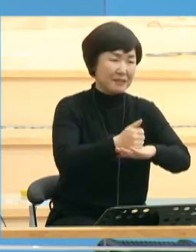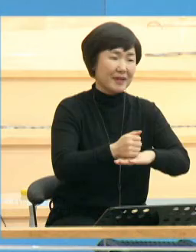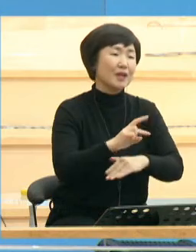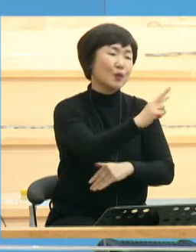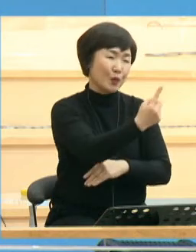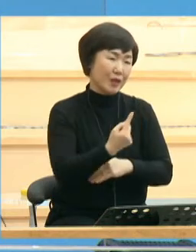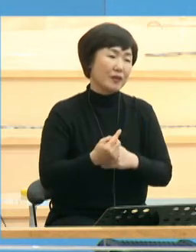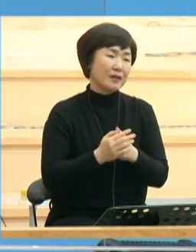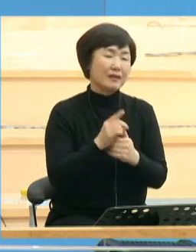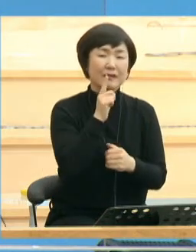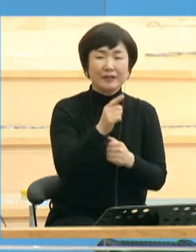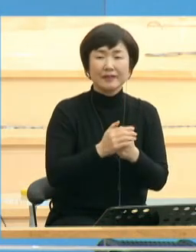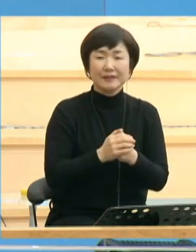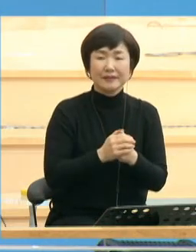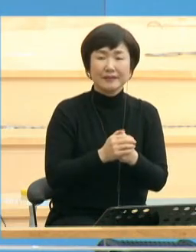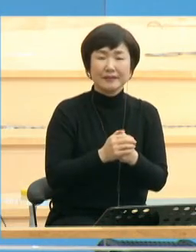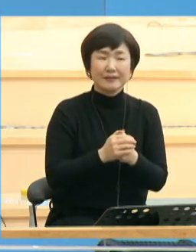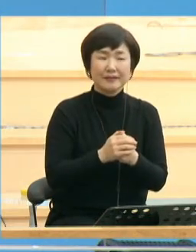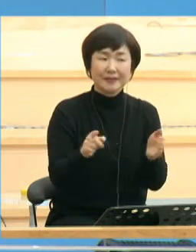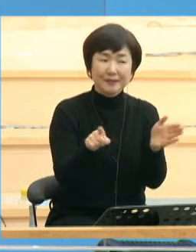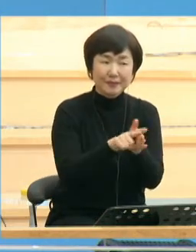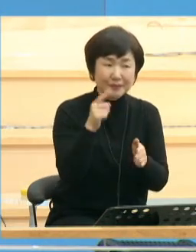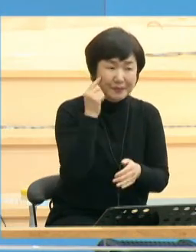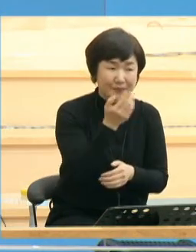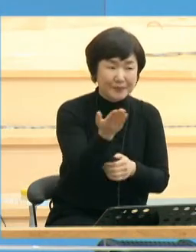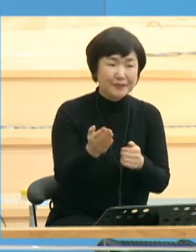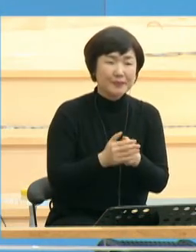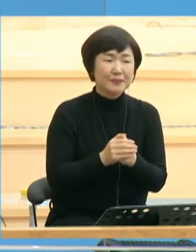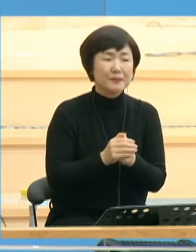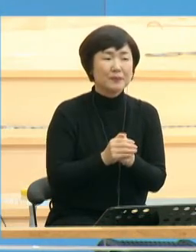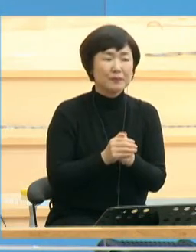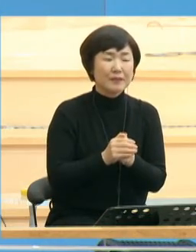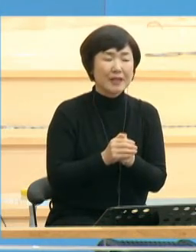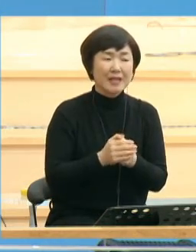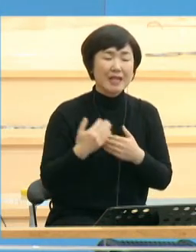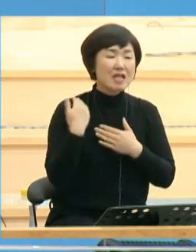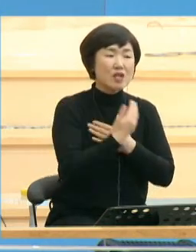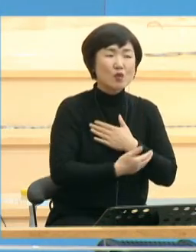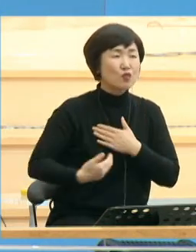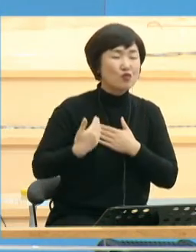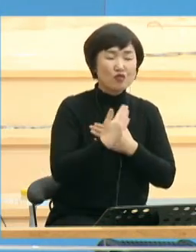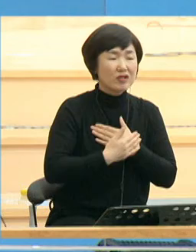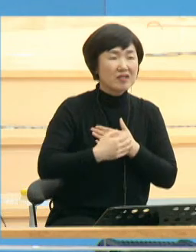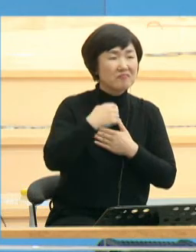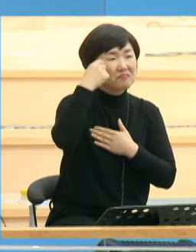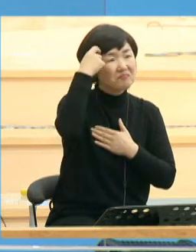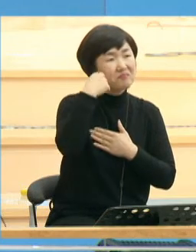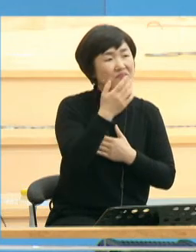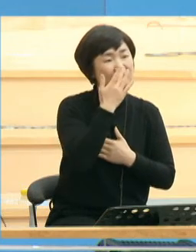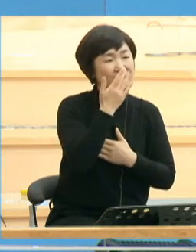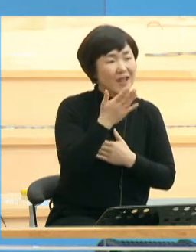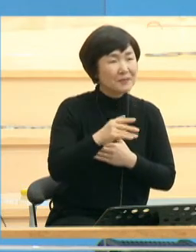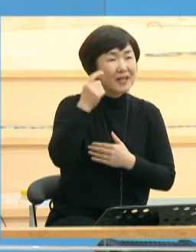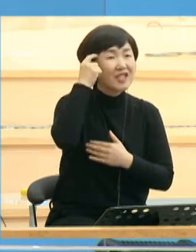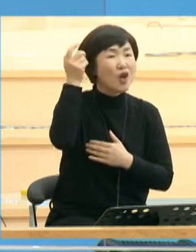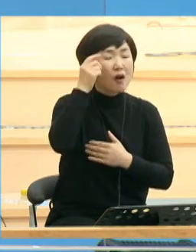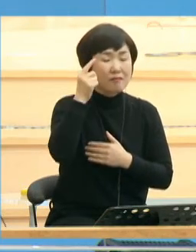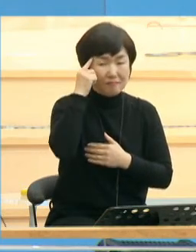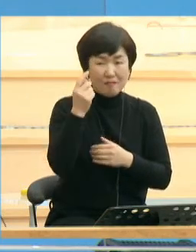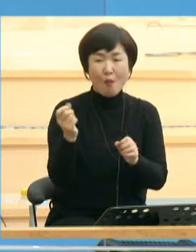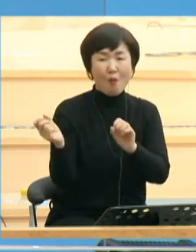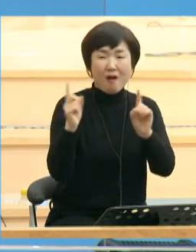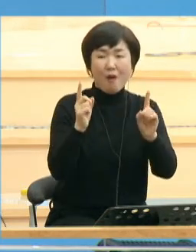말이야 아멘 이십니까 유급 몰라 보영은 하는 거죠 이정은 기억하는 게 할렐루야